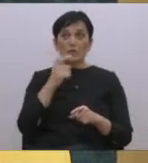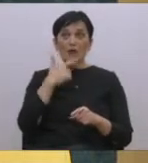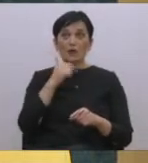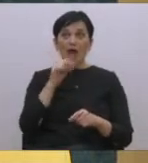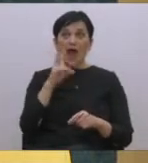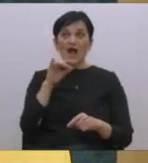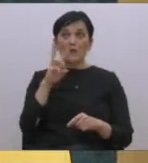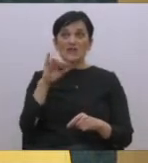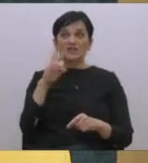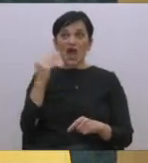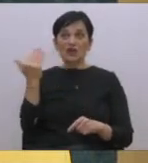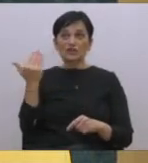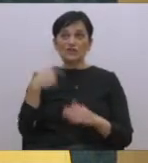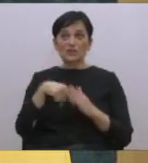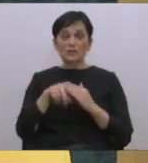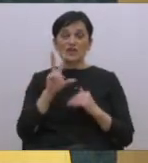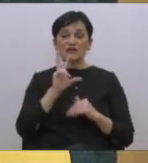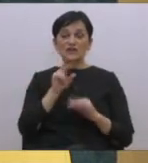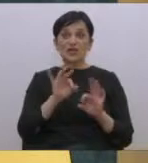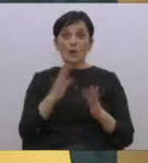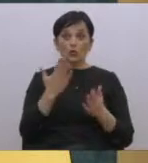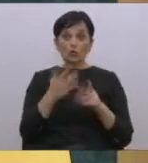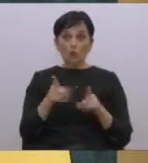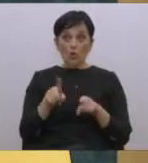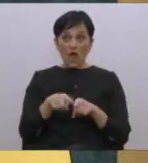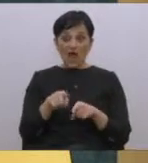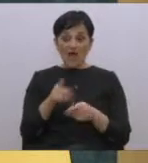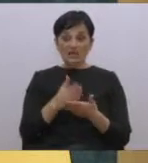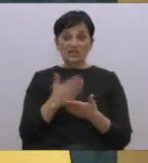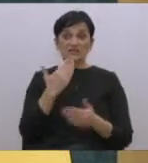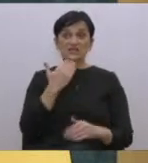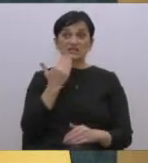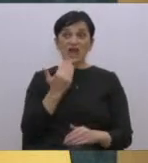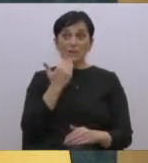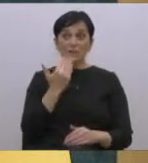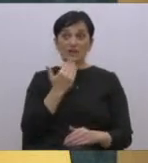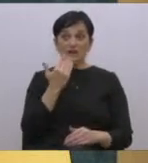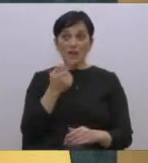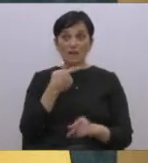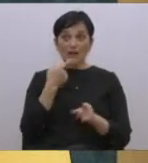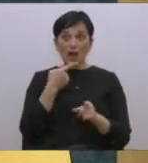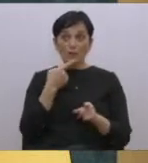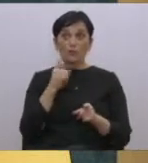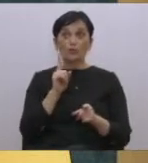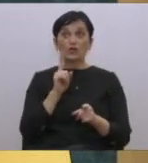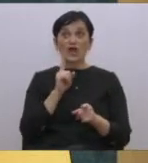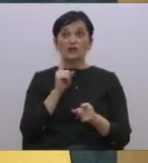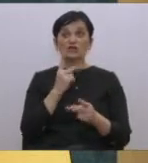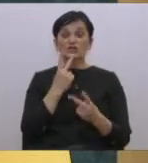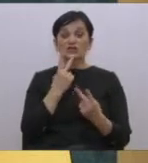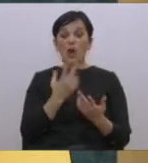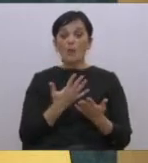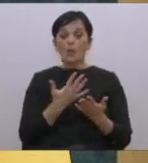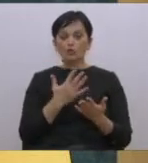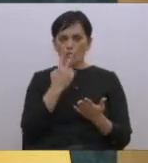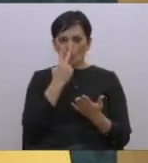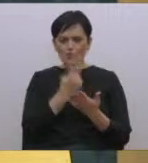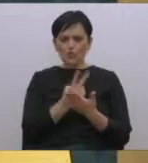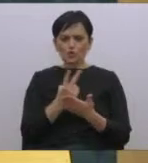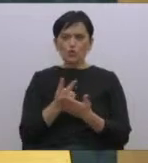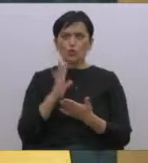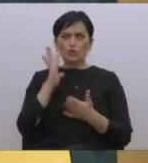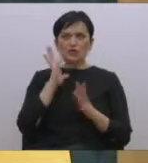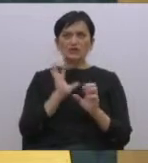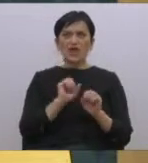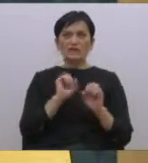აკაკი მინაშვილის მიერ, რომ თუ ესეი არის ასასქვენ ზეპირად ამბობს და რაში გამოიხატება ეს, რომ მიუხედავად იმისა,